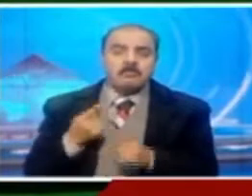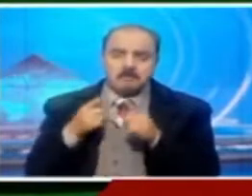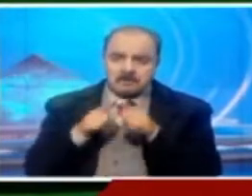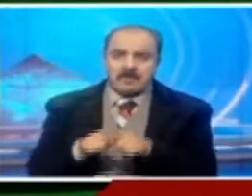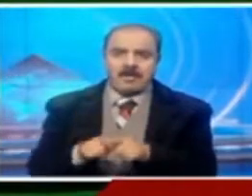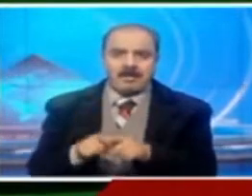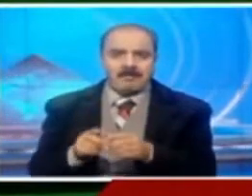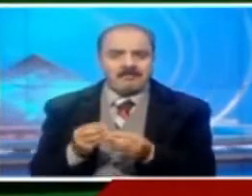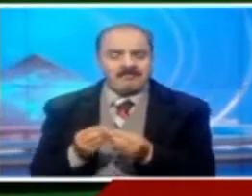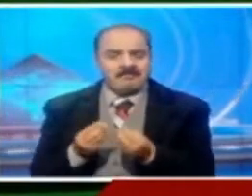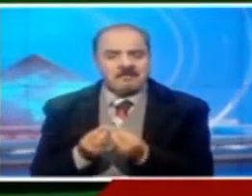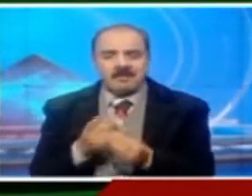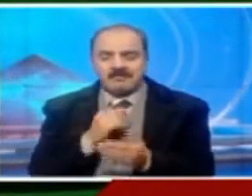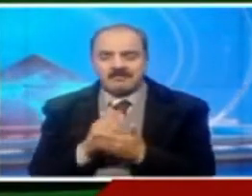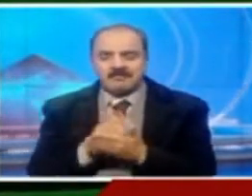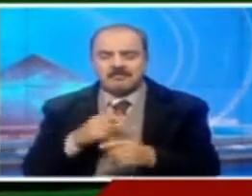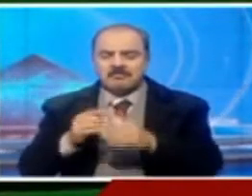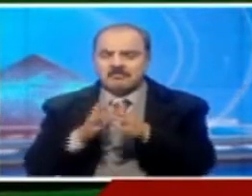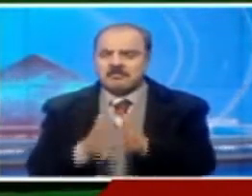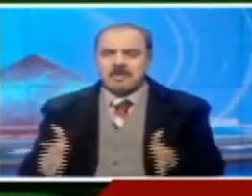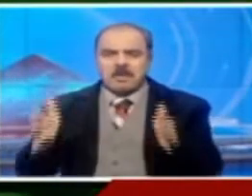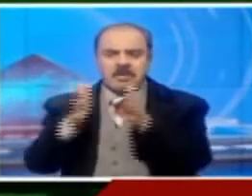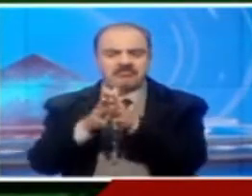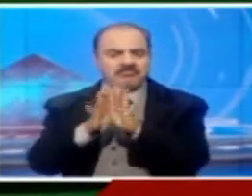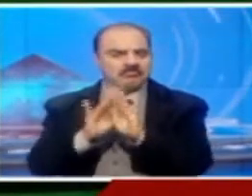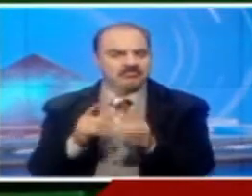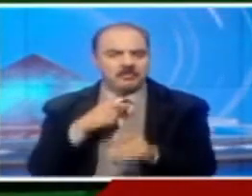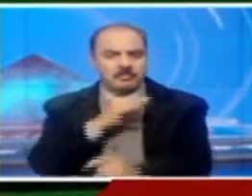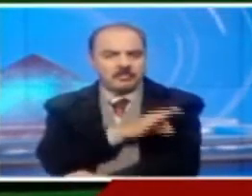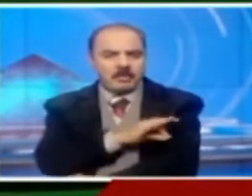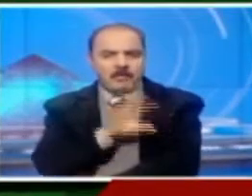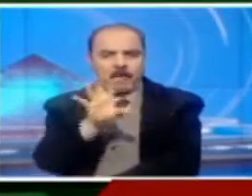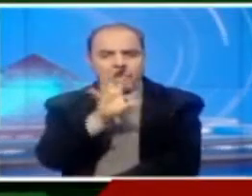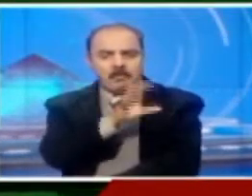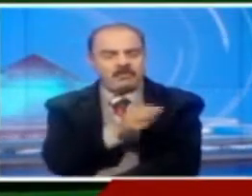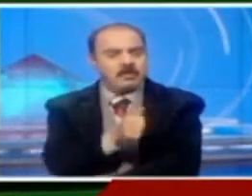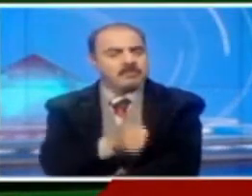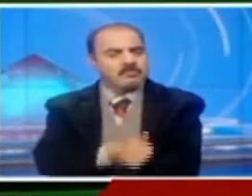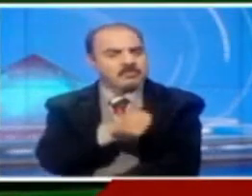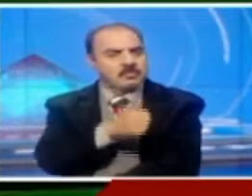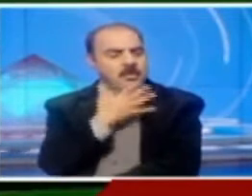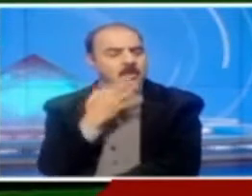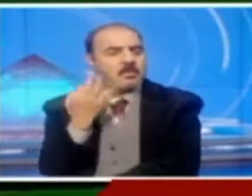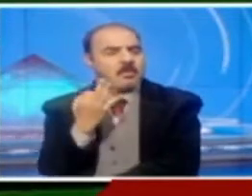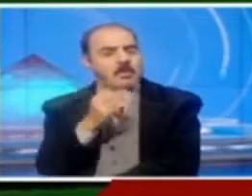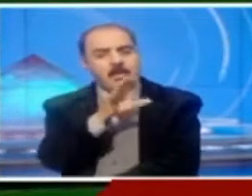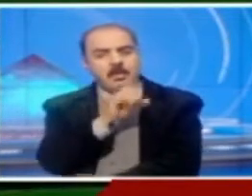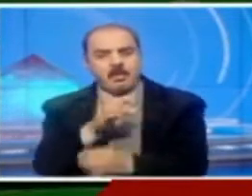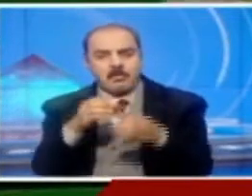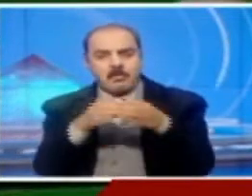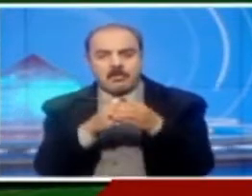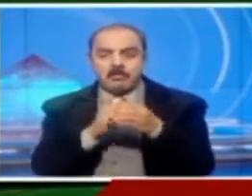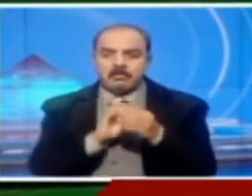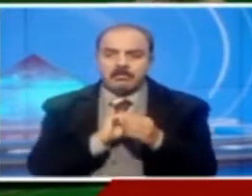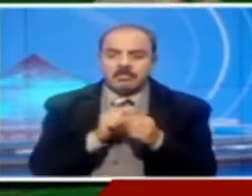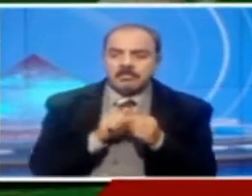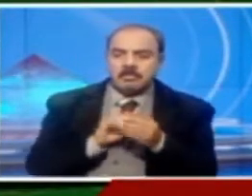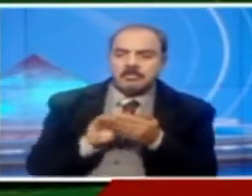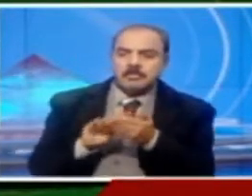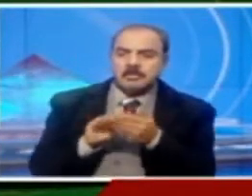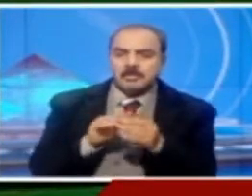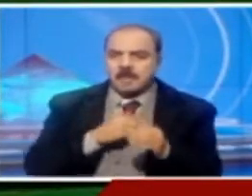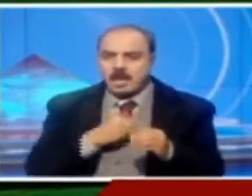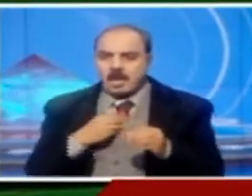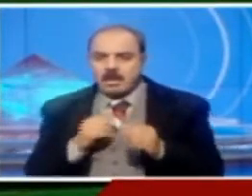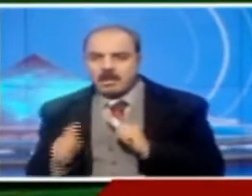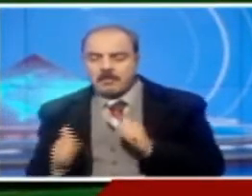ضمن فريق صحي متكامل. تجاربنا في بعض الدول الناجحة أن يكون الفريق على الأقل الكادر